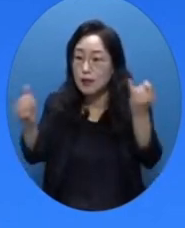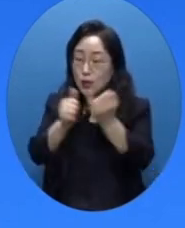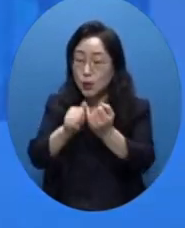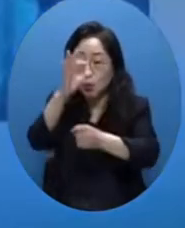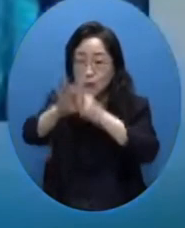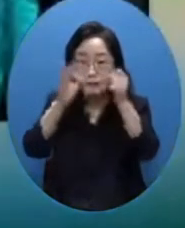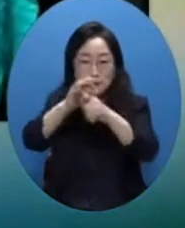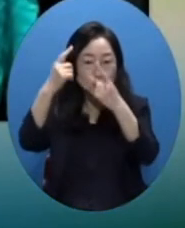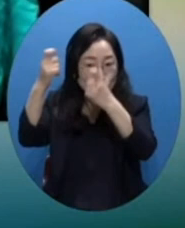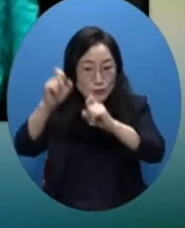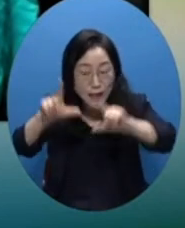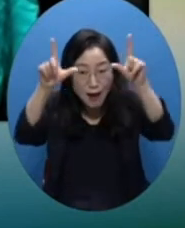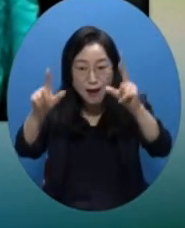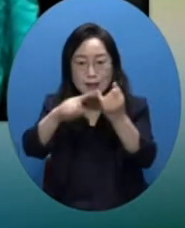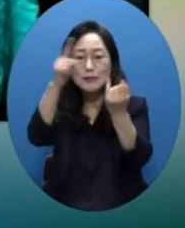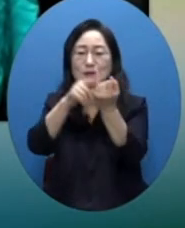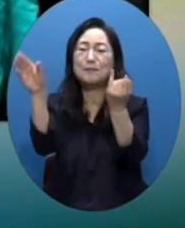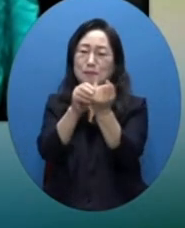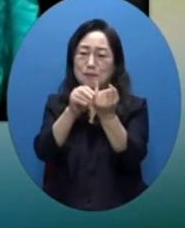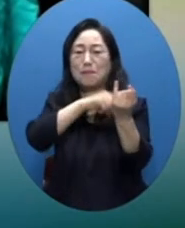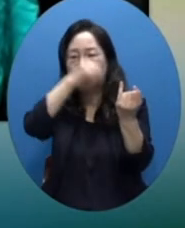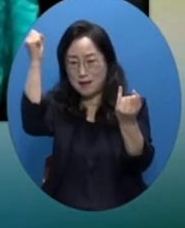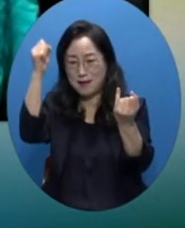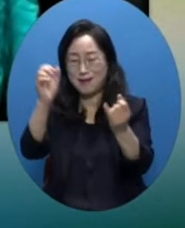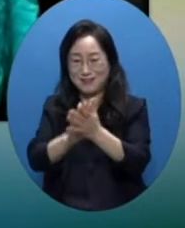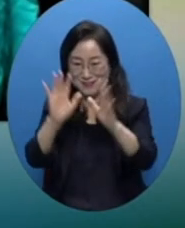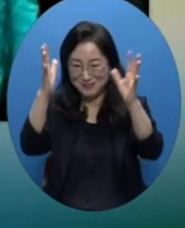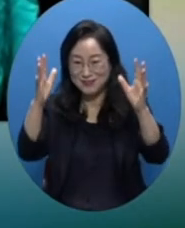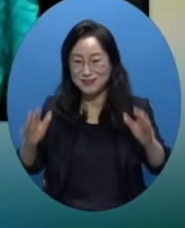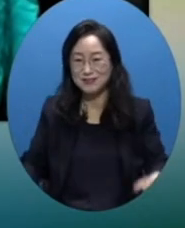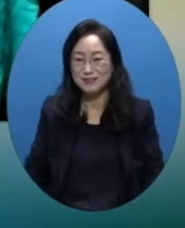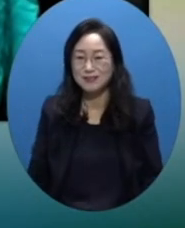되는 날 아이가 생겼습니다. 할렐루야.